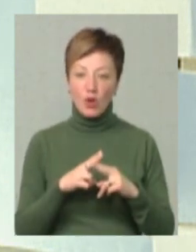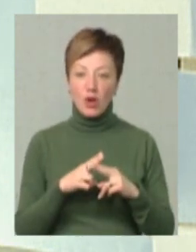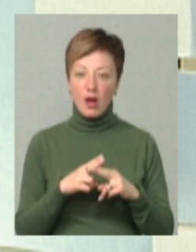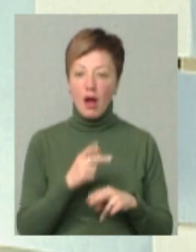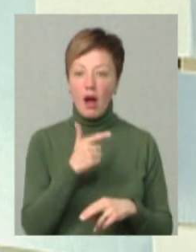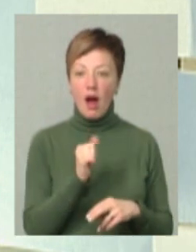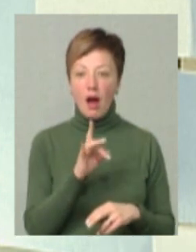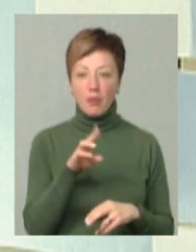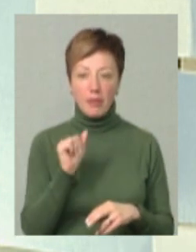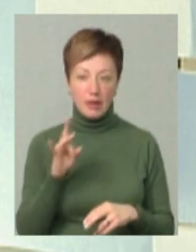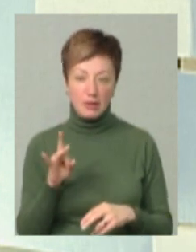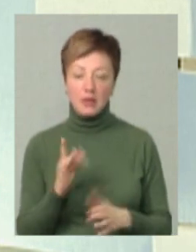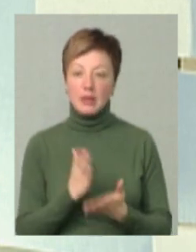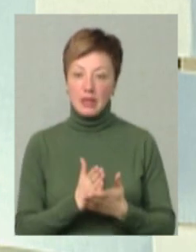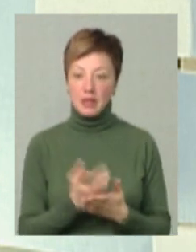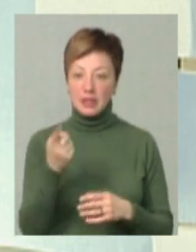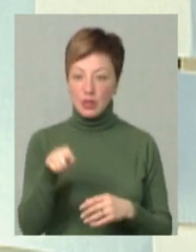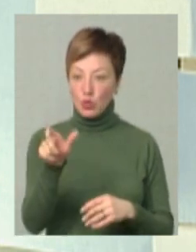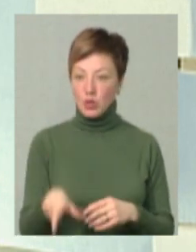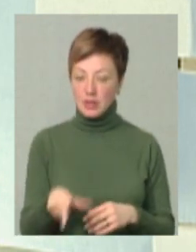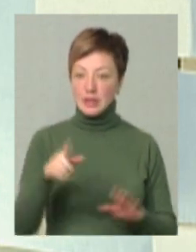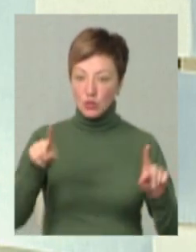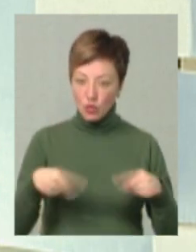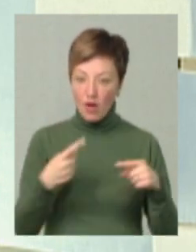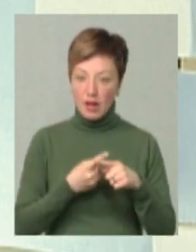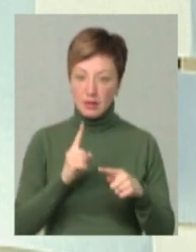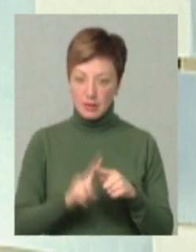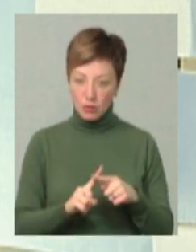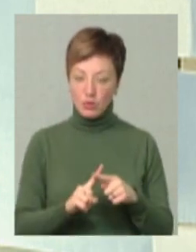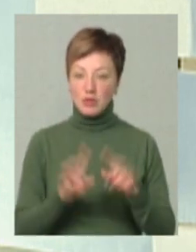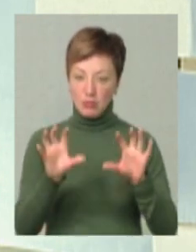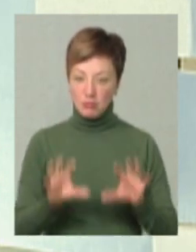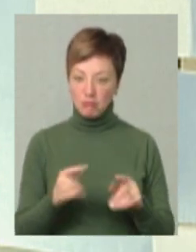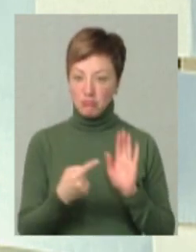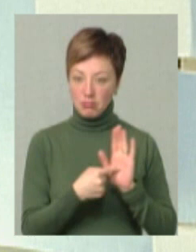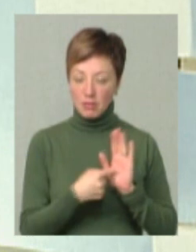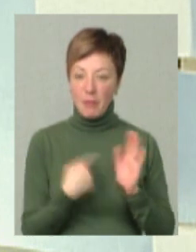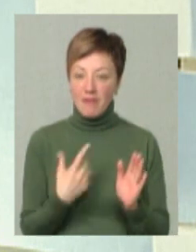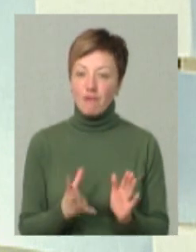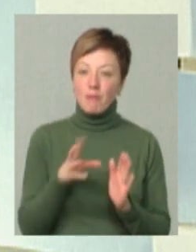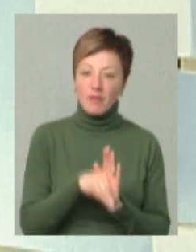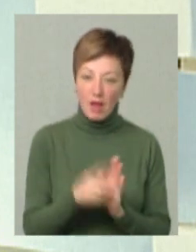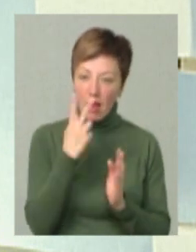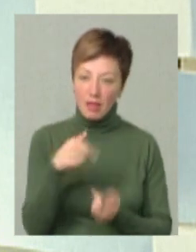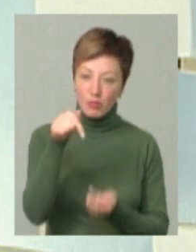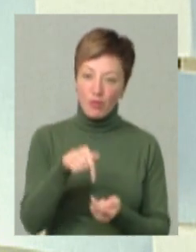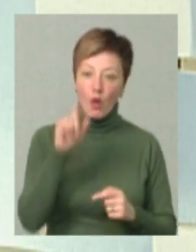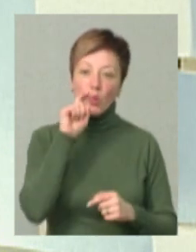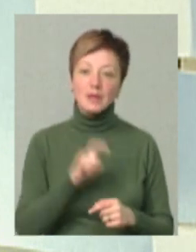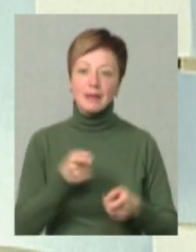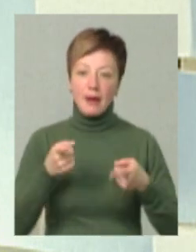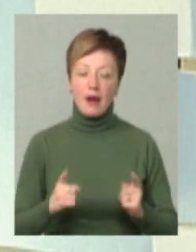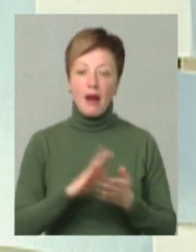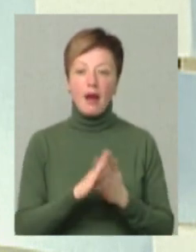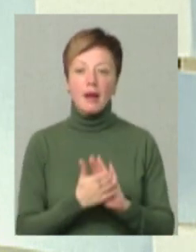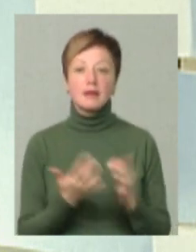Гарнера, і він є тією людиною, яка заснувала цю концепцію. Ми її імплементували і адаптували до українських реалій,